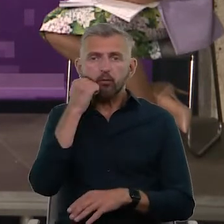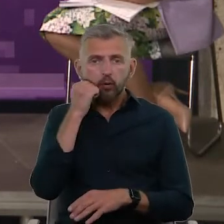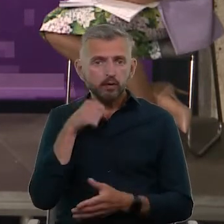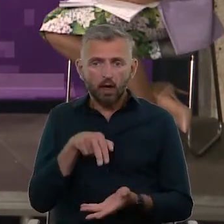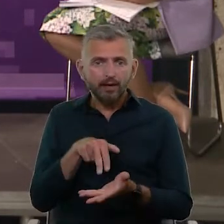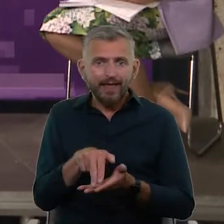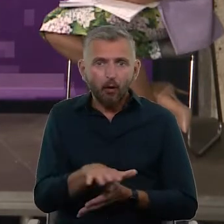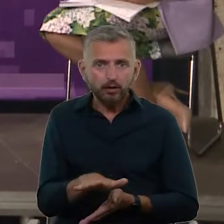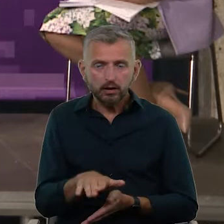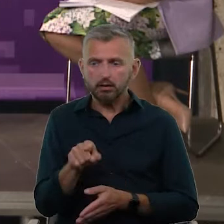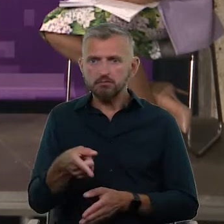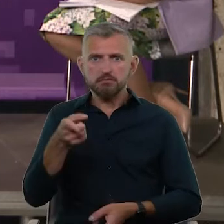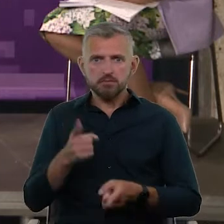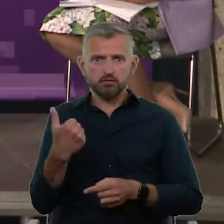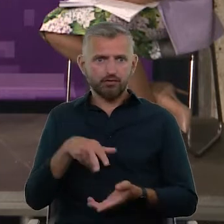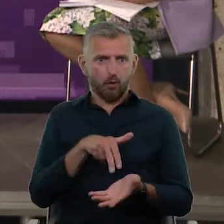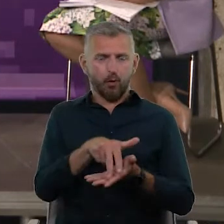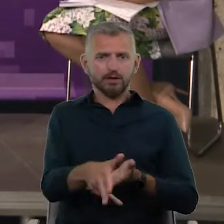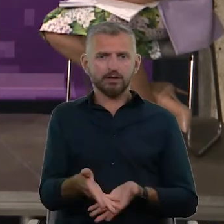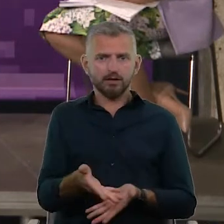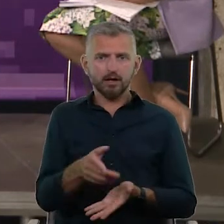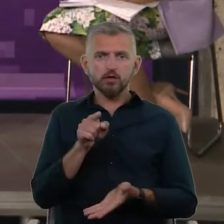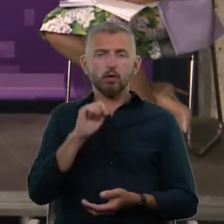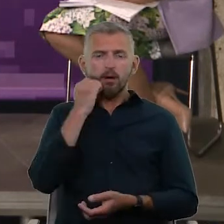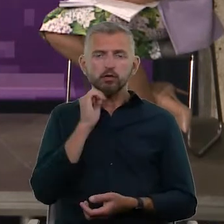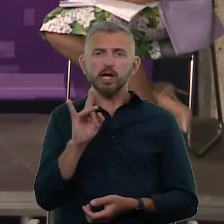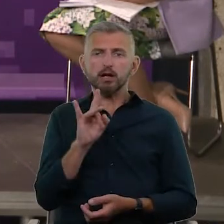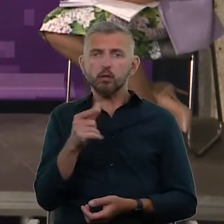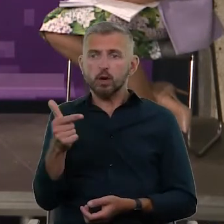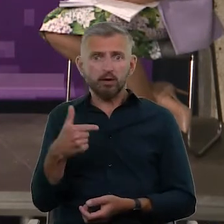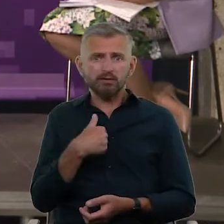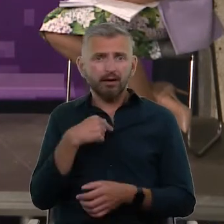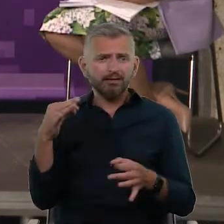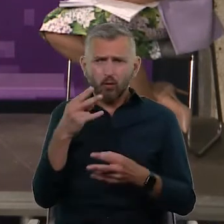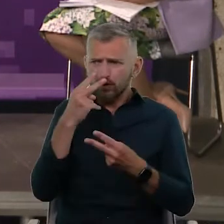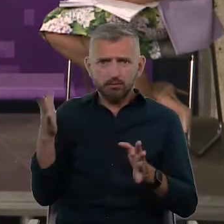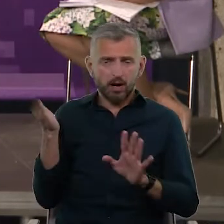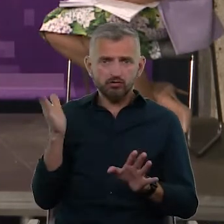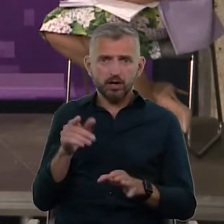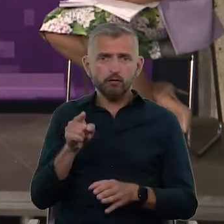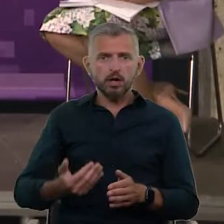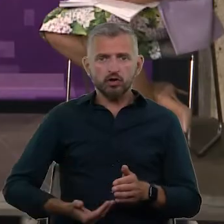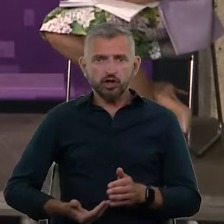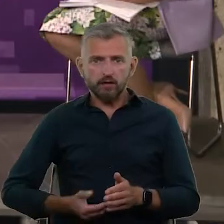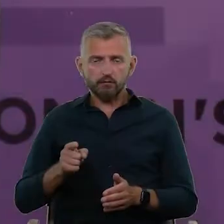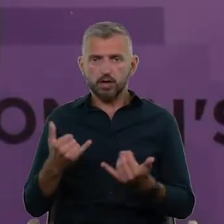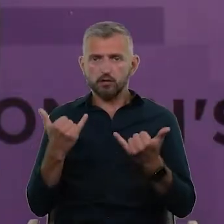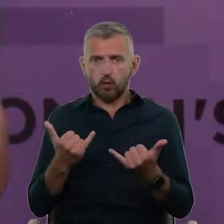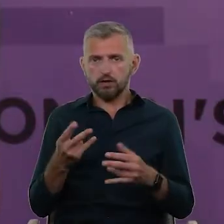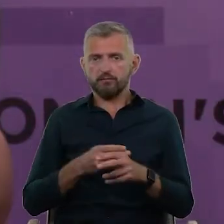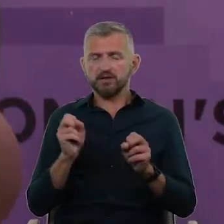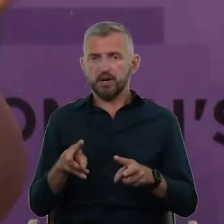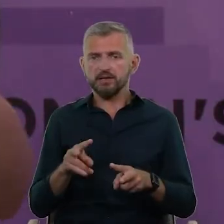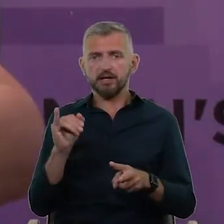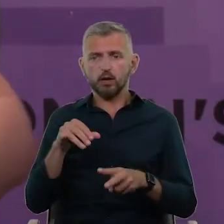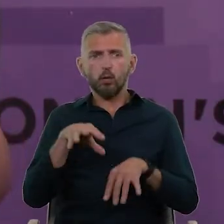це правда, вона ходить. Цю бабусю, Раїсу Григорівну, я її ніколи не бачила, але вона живе, і вона сьогодні у безпеці,